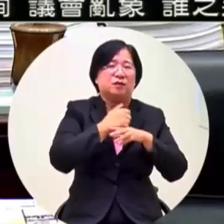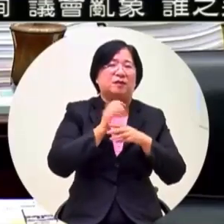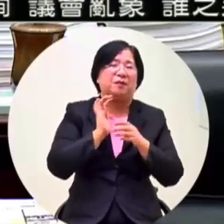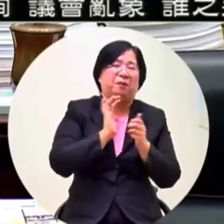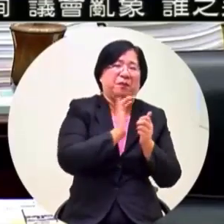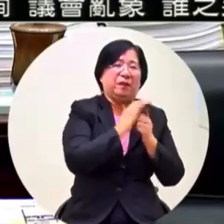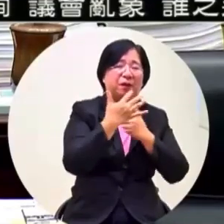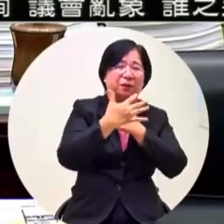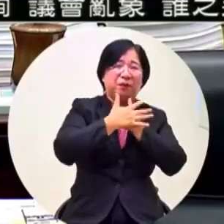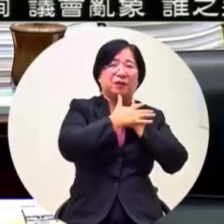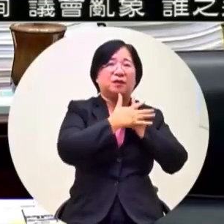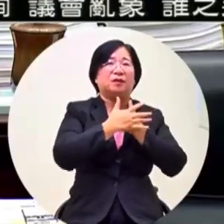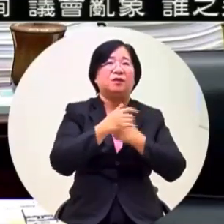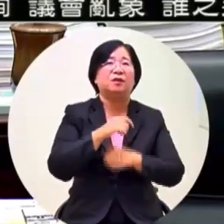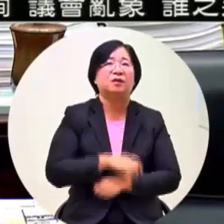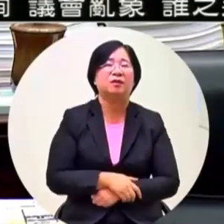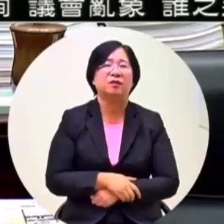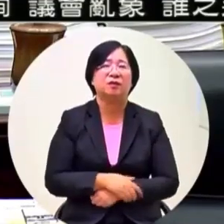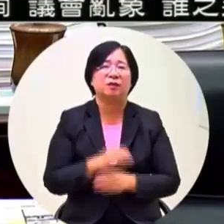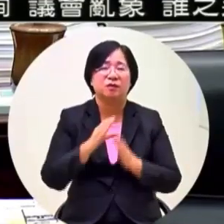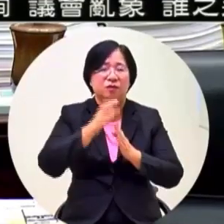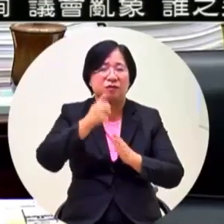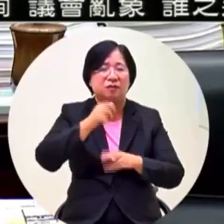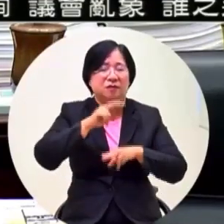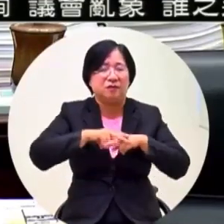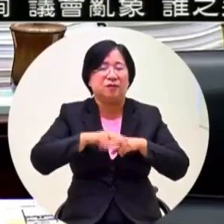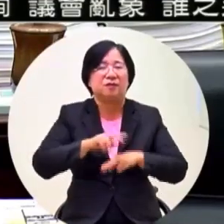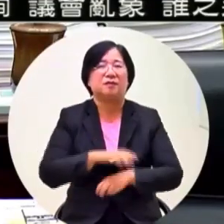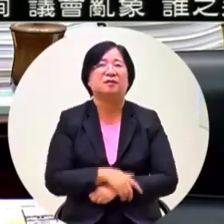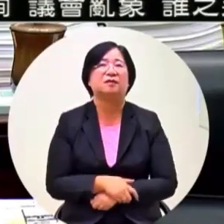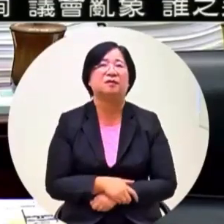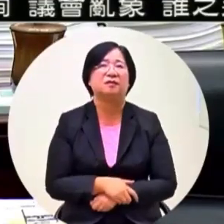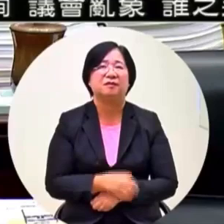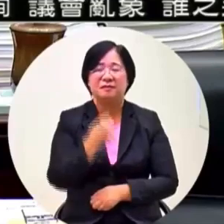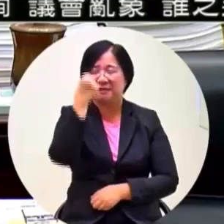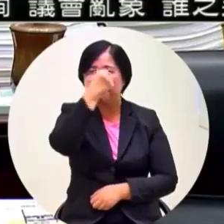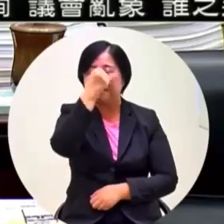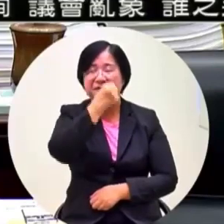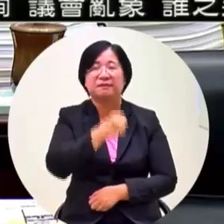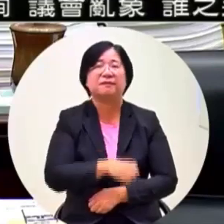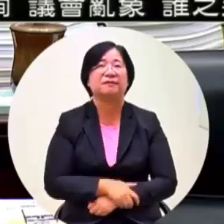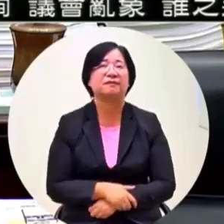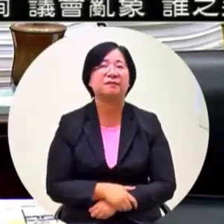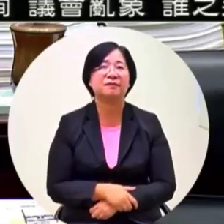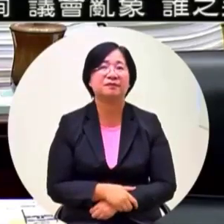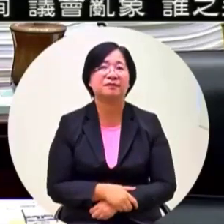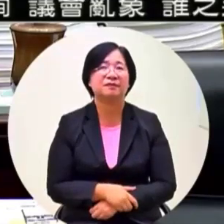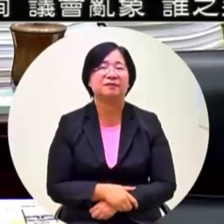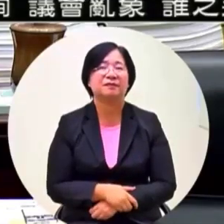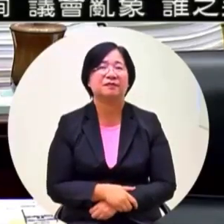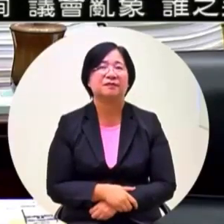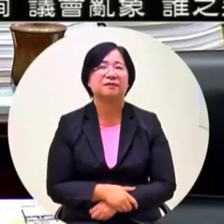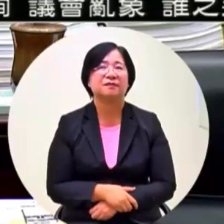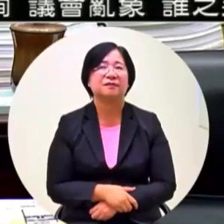议员身上，林婉容 人 被挤到一旁，又被刘德麟连推带拉，整个人当场跌倒，撞到后脑